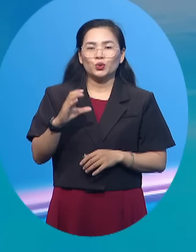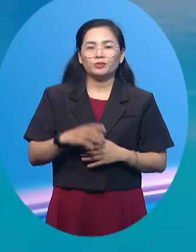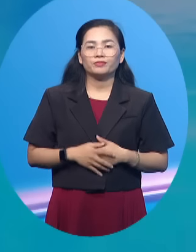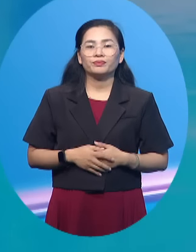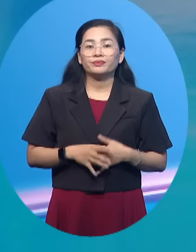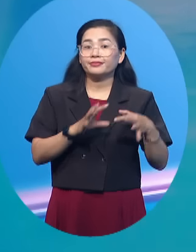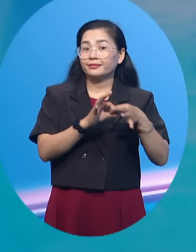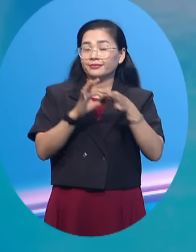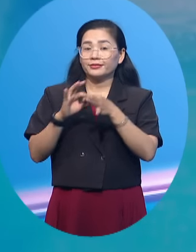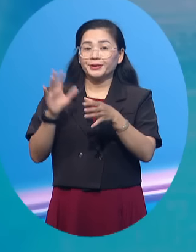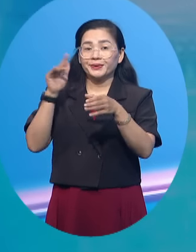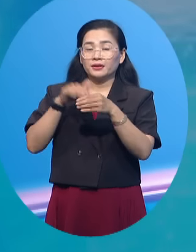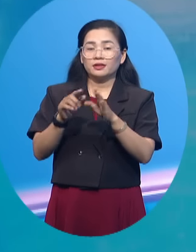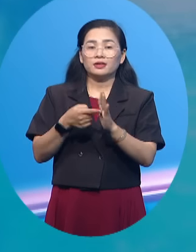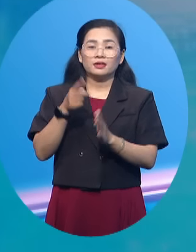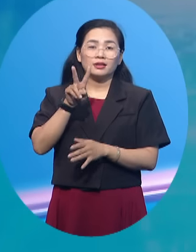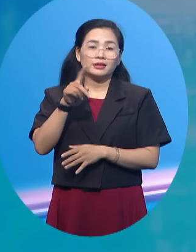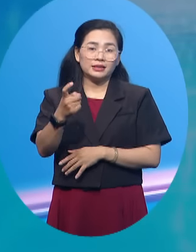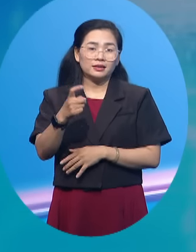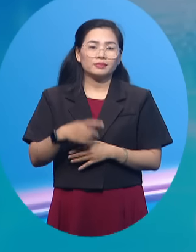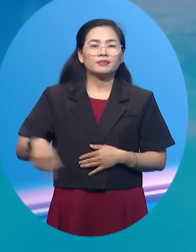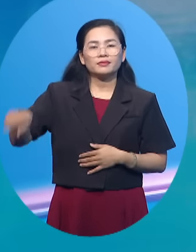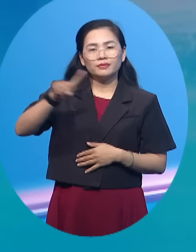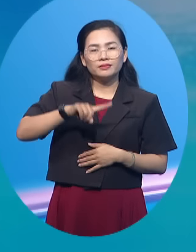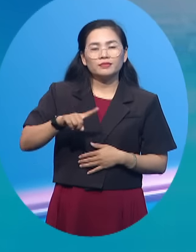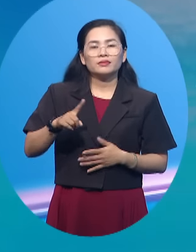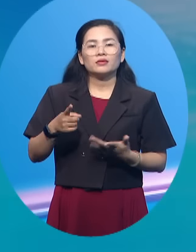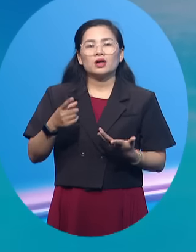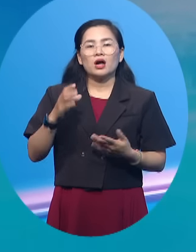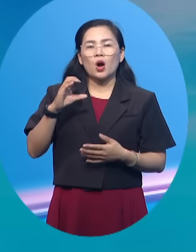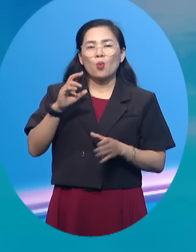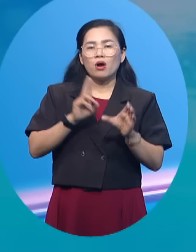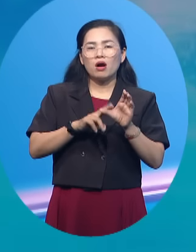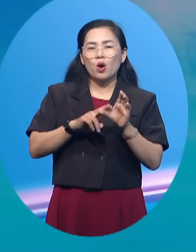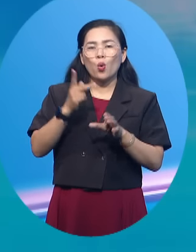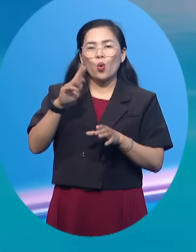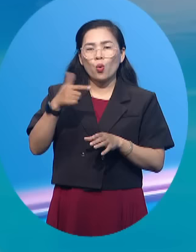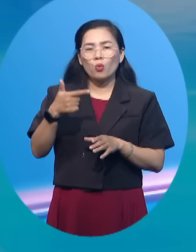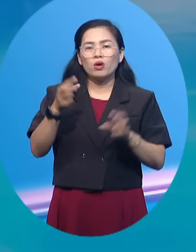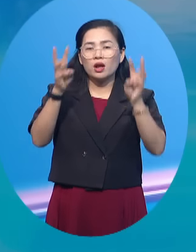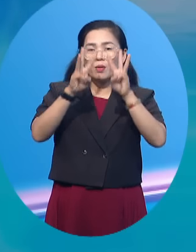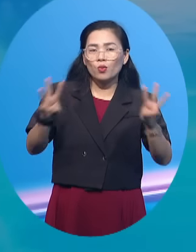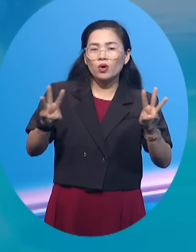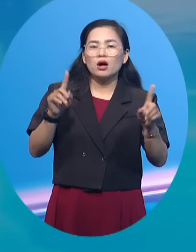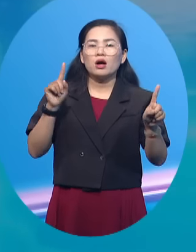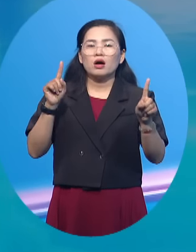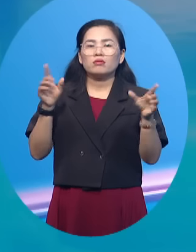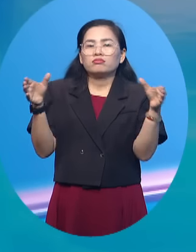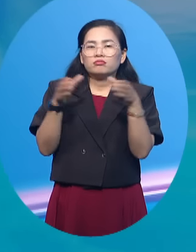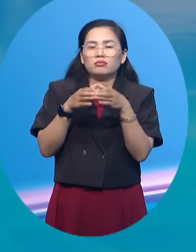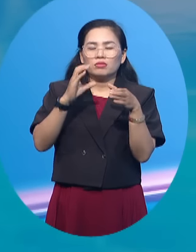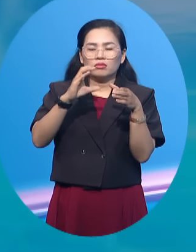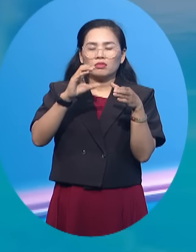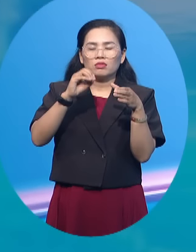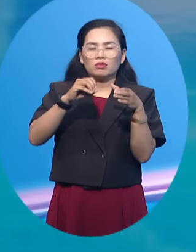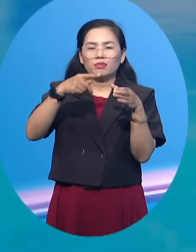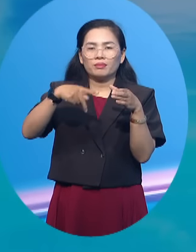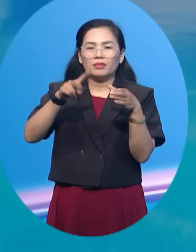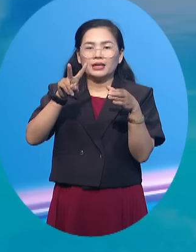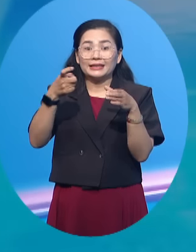quan tới hội nghị lần thứ 29, các bên tham gia Công ước Khung của Liên Hiệp Quốc về biến đổi khí hậu COP29 đang diễn ra ở